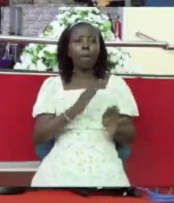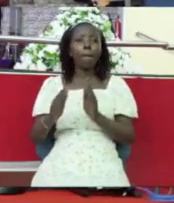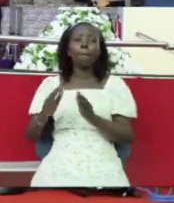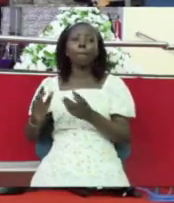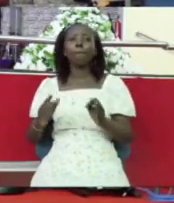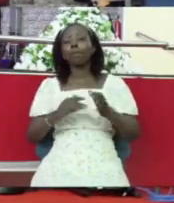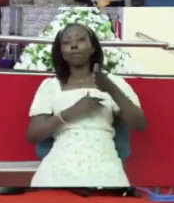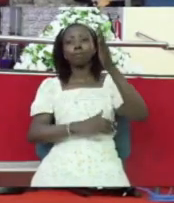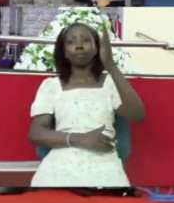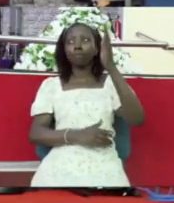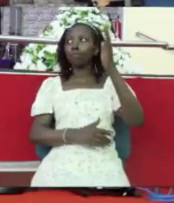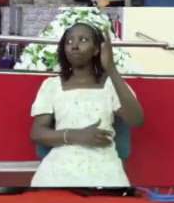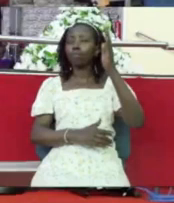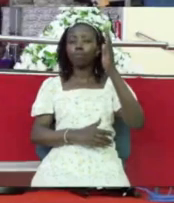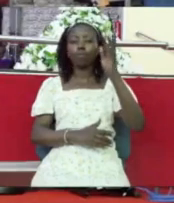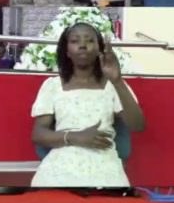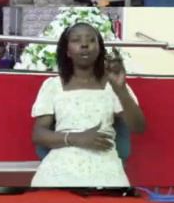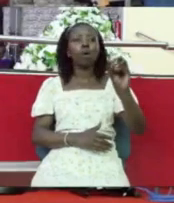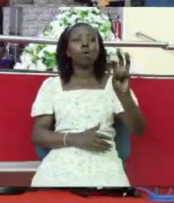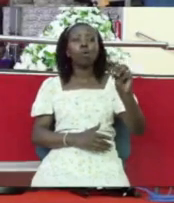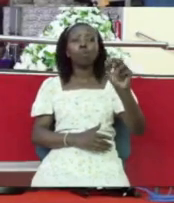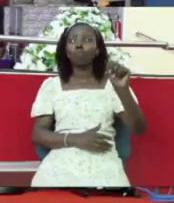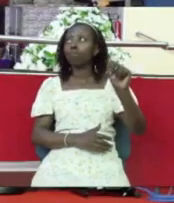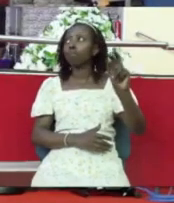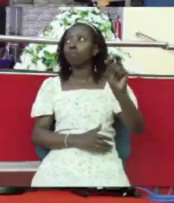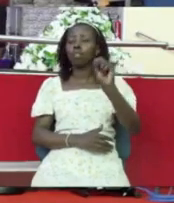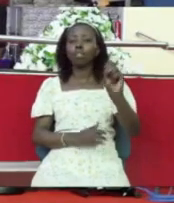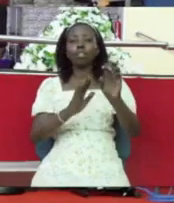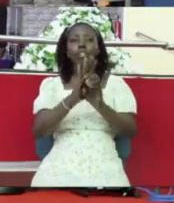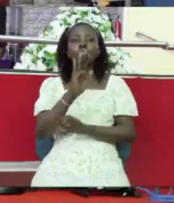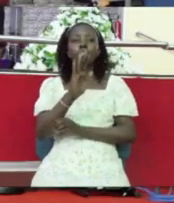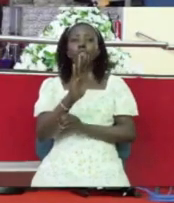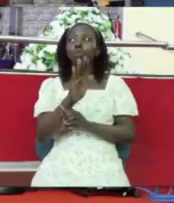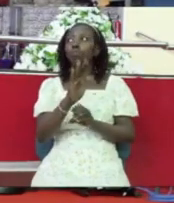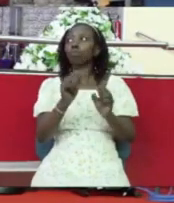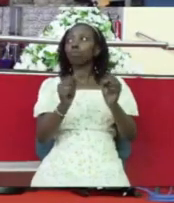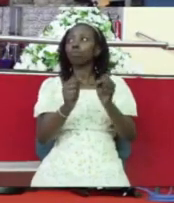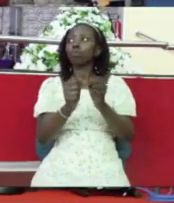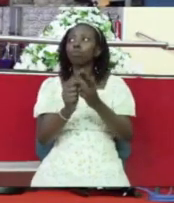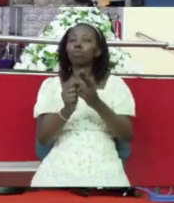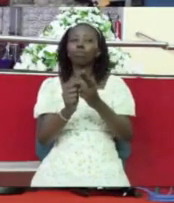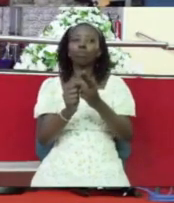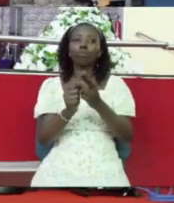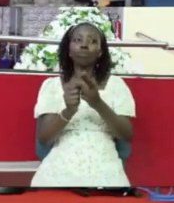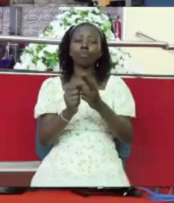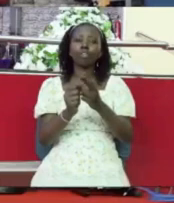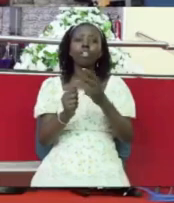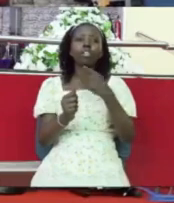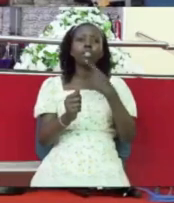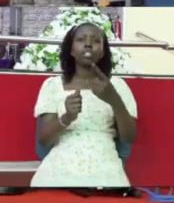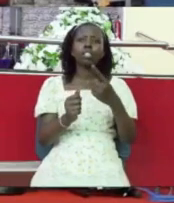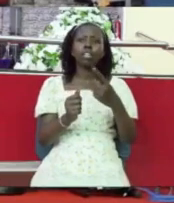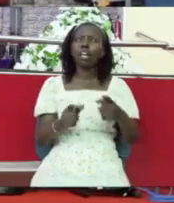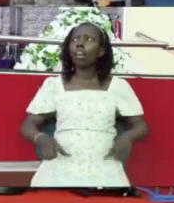kwenye huu mpango wa Mungu. Romans chapter number 12. Warumi sura ya 12. Where it starts by saying we are living